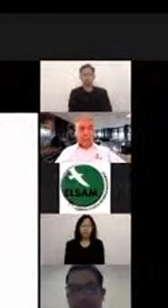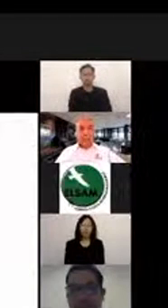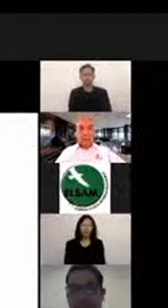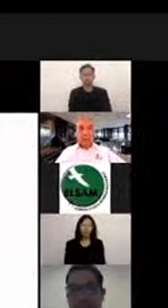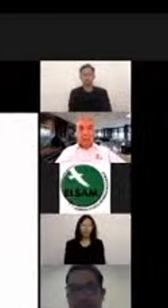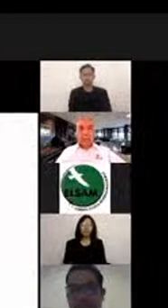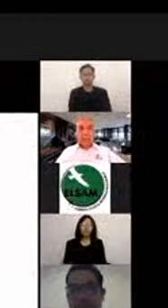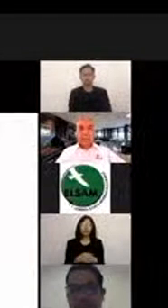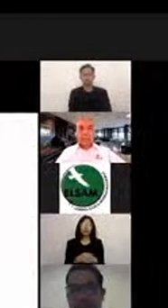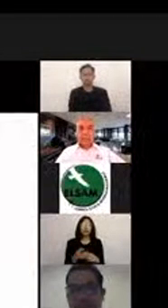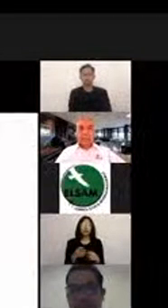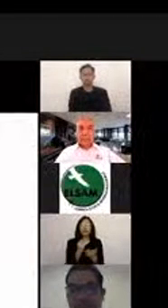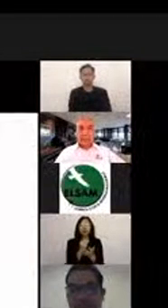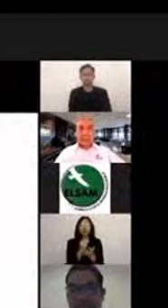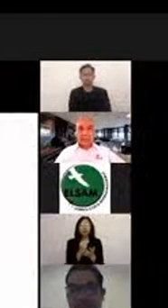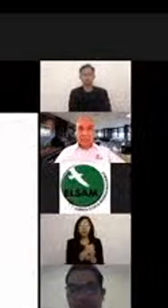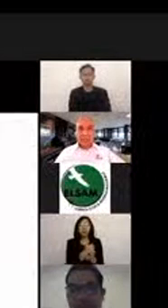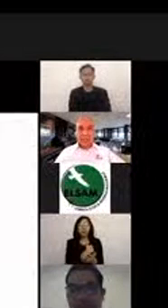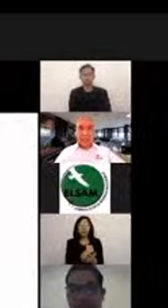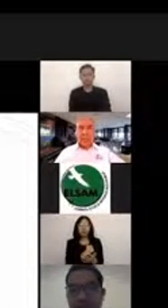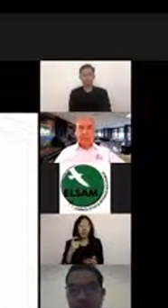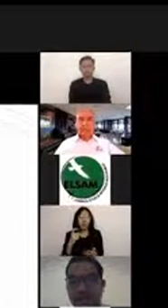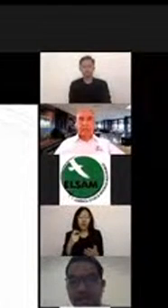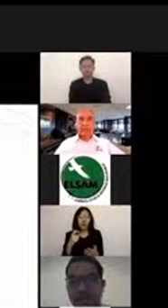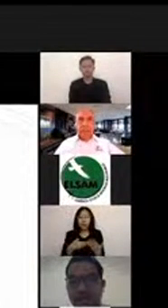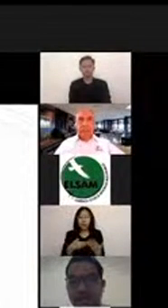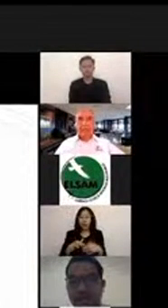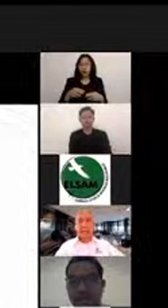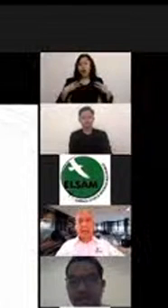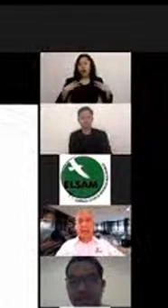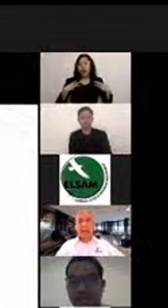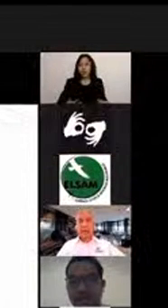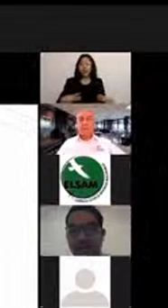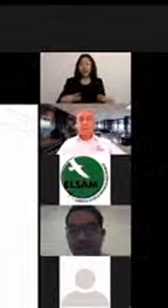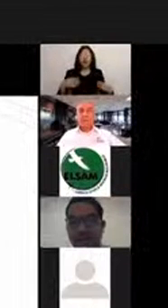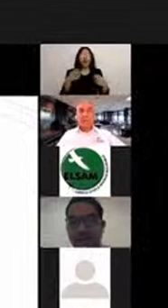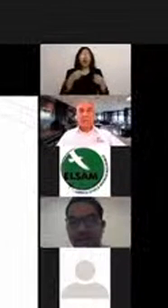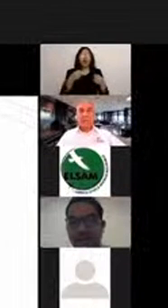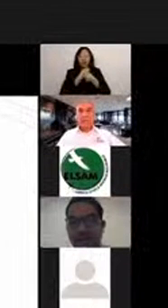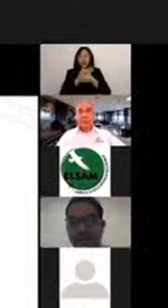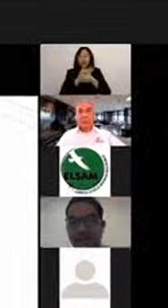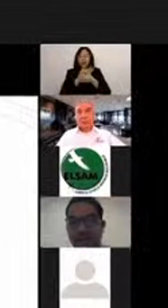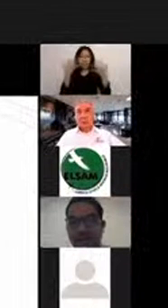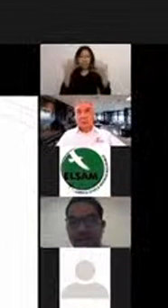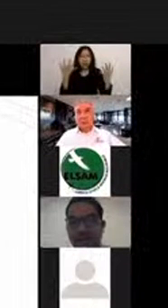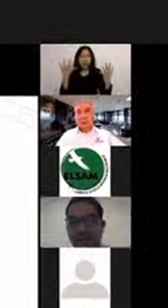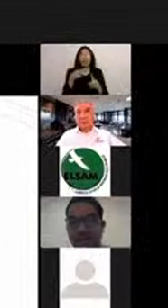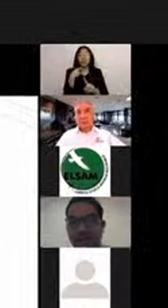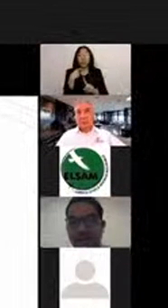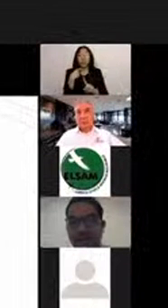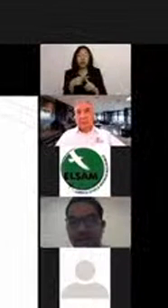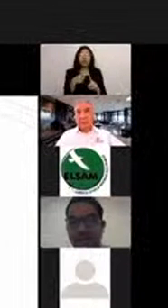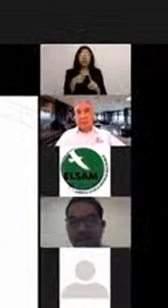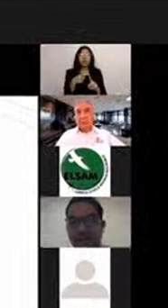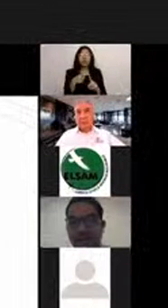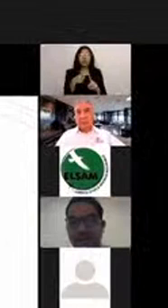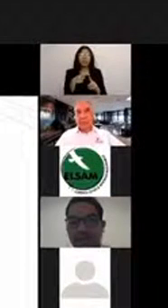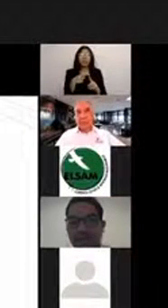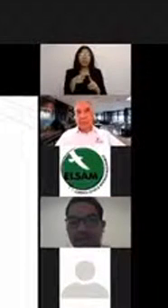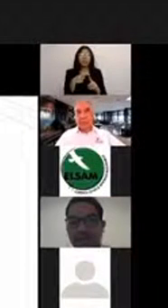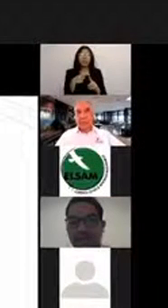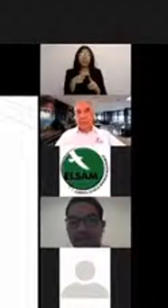ditujukan yang harus dengan etika harus paran lalu memperhatikan seluruh